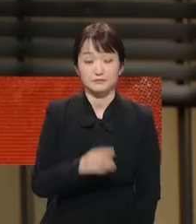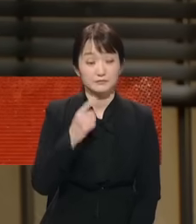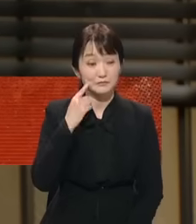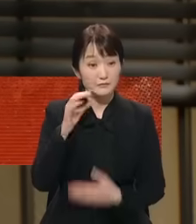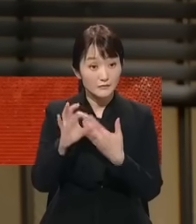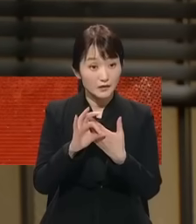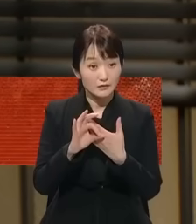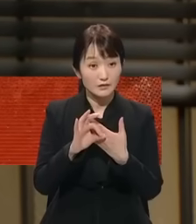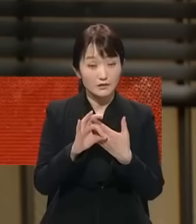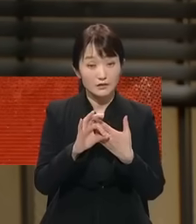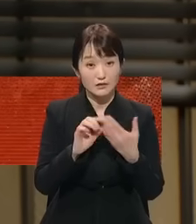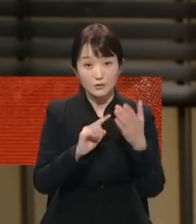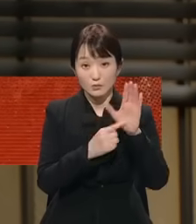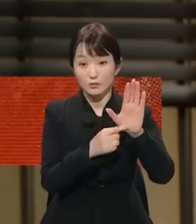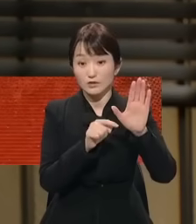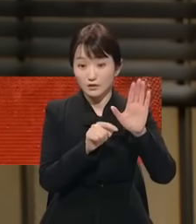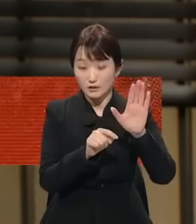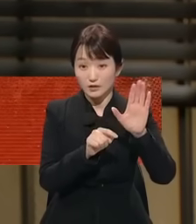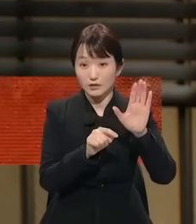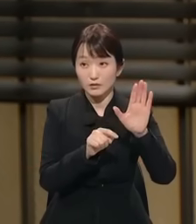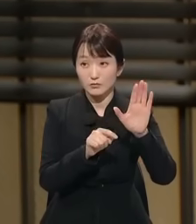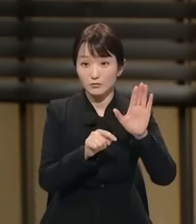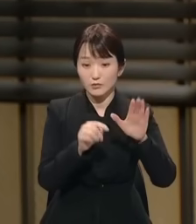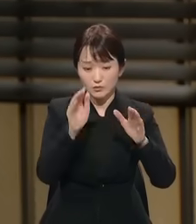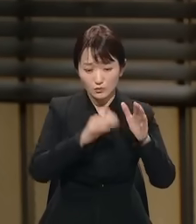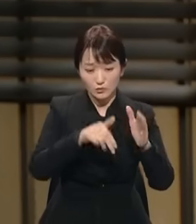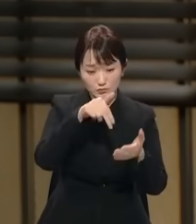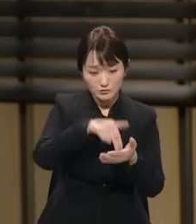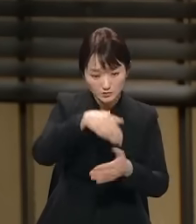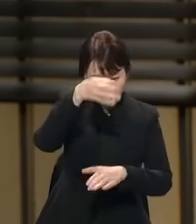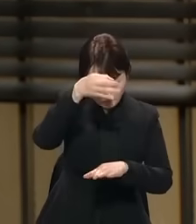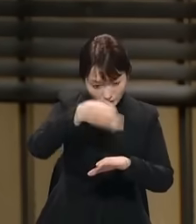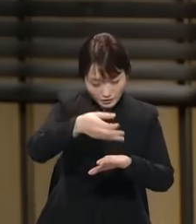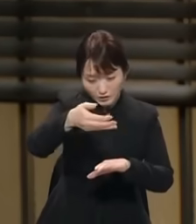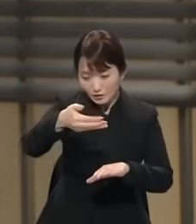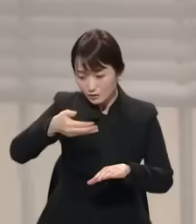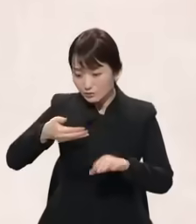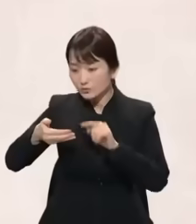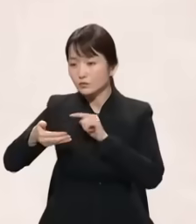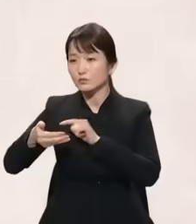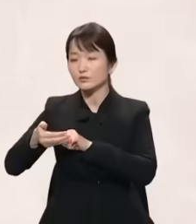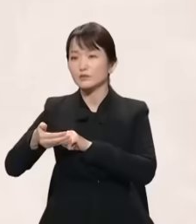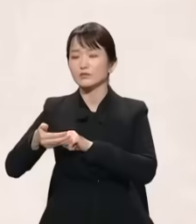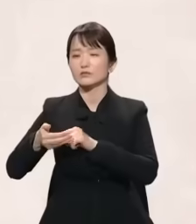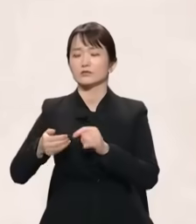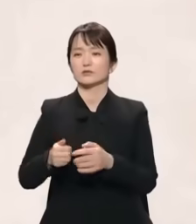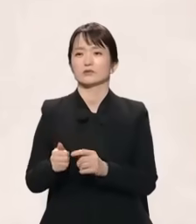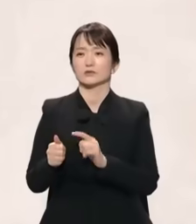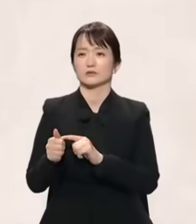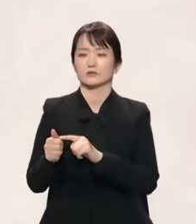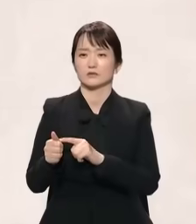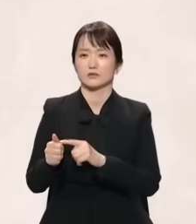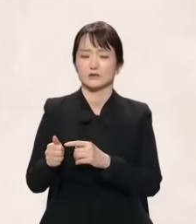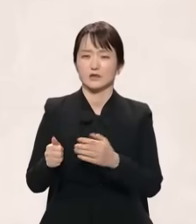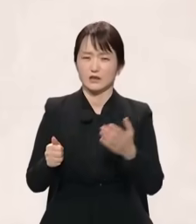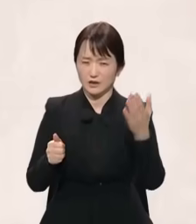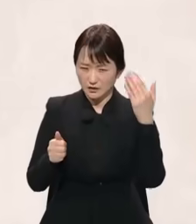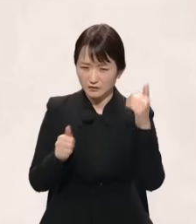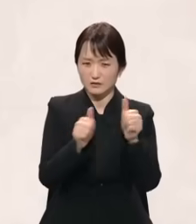되면 공식적으로 좀 사과를 제대로 했으면 좋겠다는 입장을 지금 이 제보자에게 당시의 남자친구도 밝혔다라는